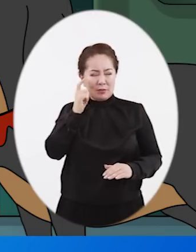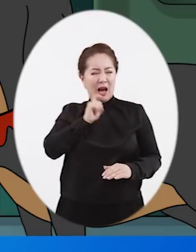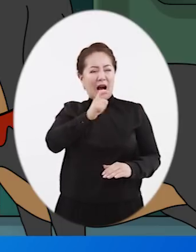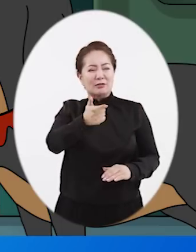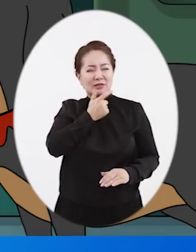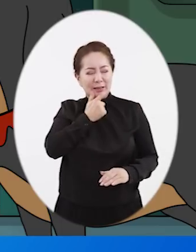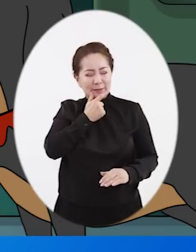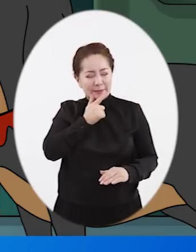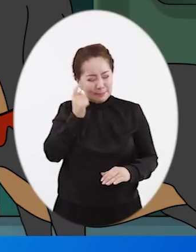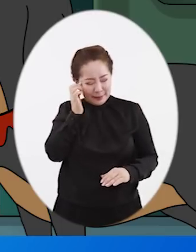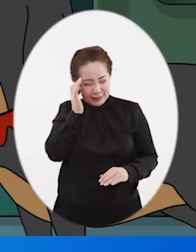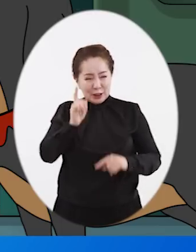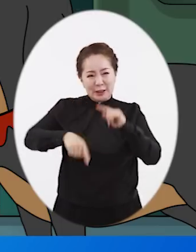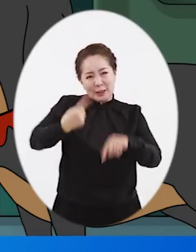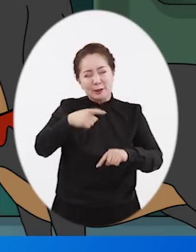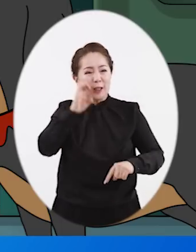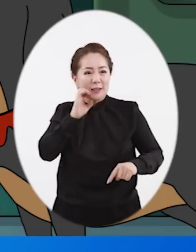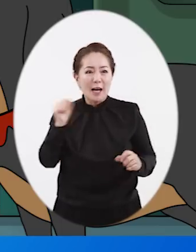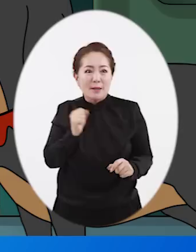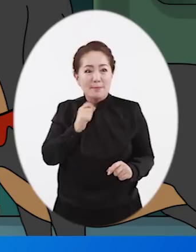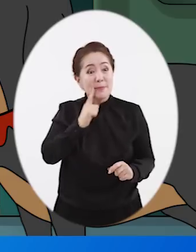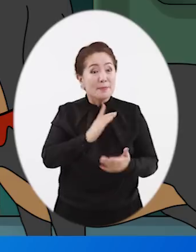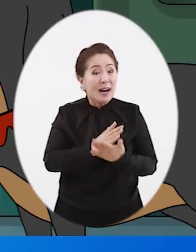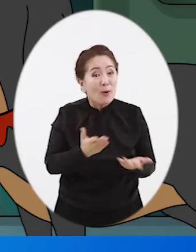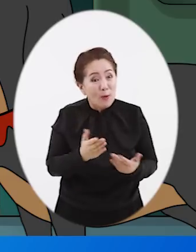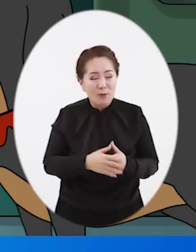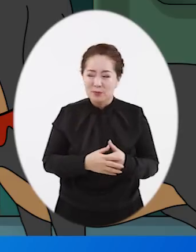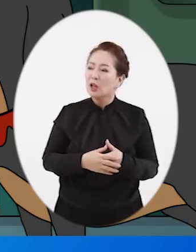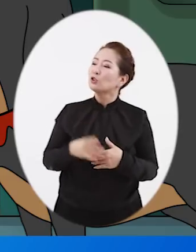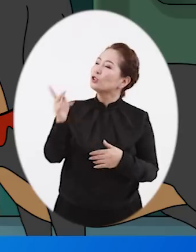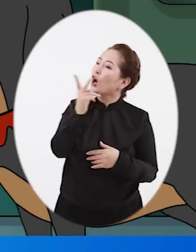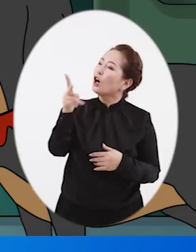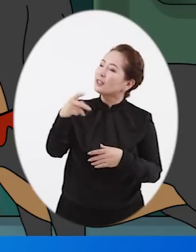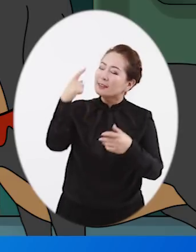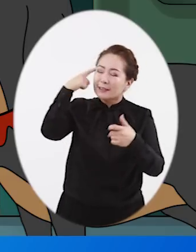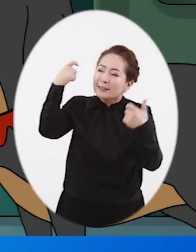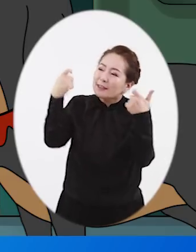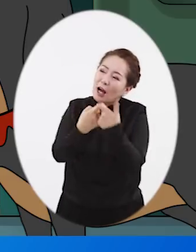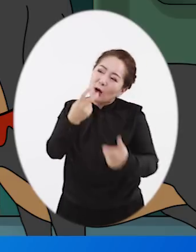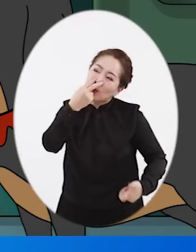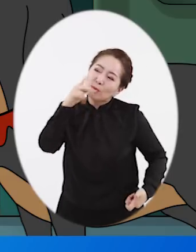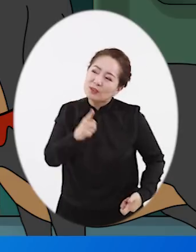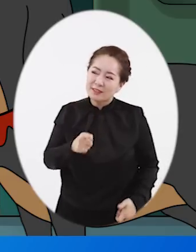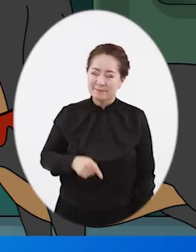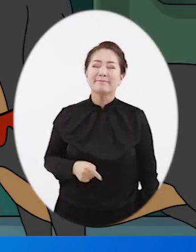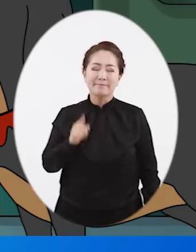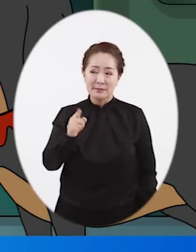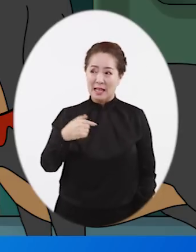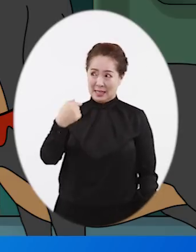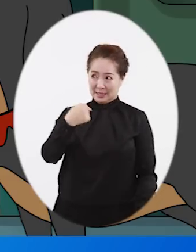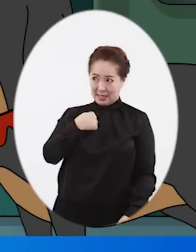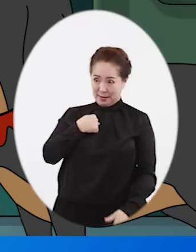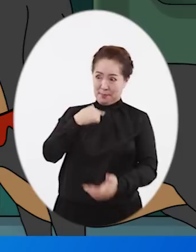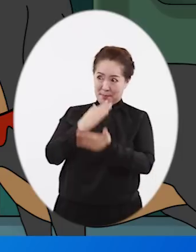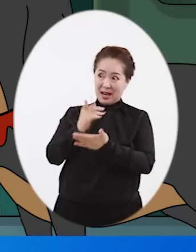шаарддаг юм байна. Би түрүүнээс хойш тааж чадахгүй байгаа болохоор бүр их сонирхол татаад байх юм. За тэгвэл одоо та